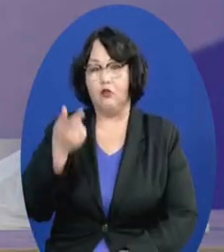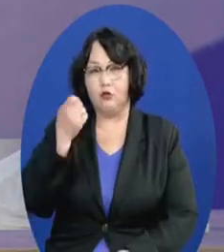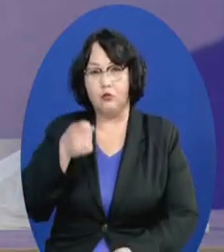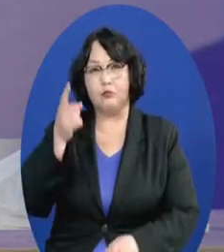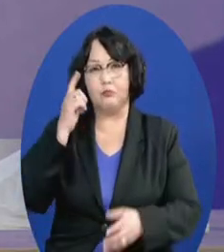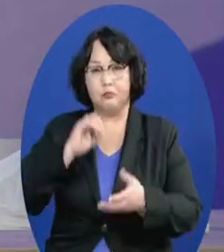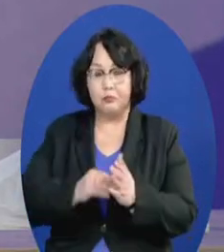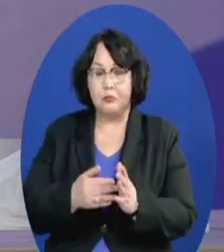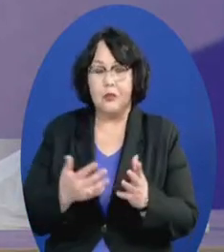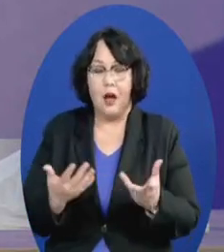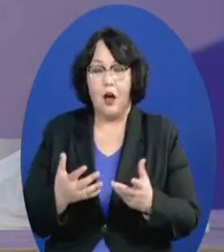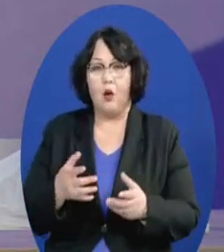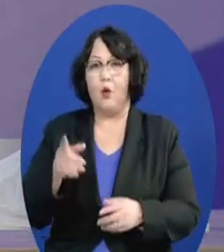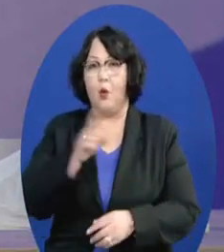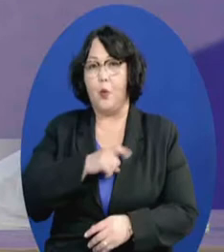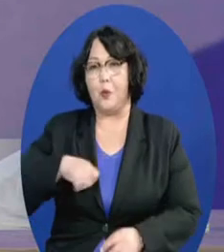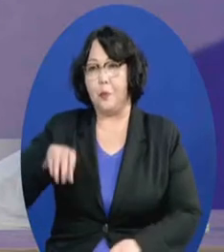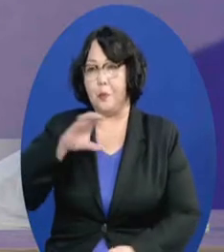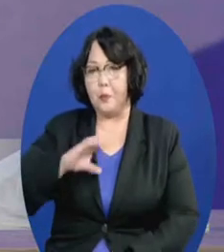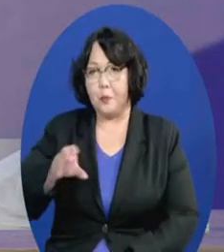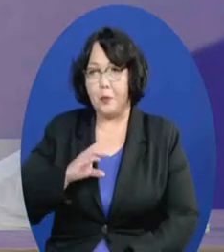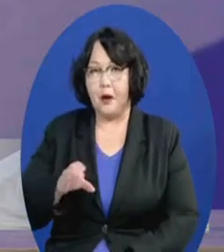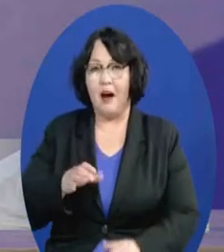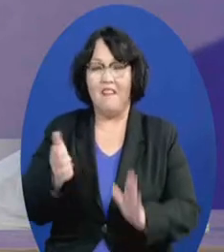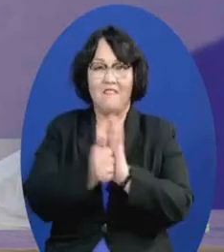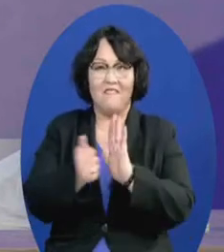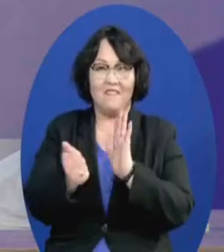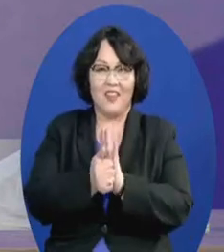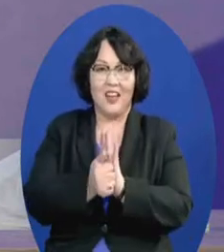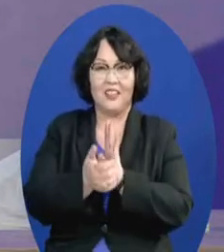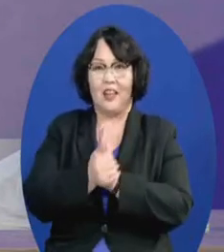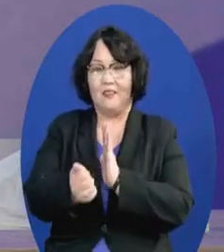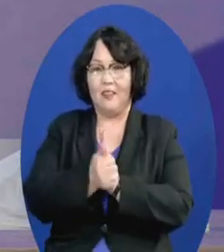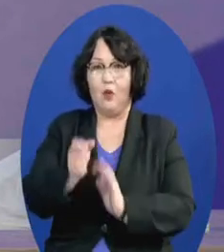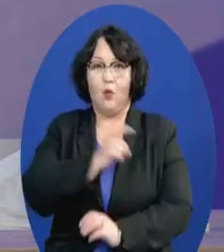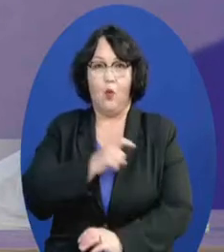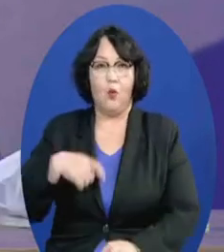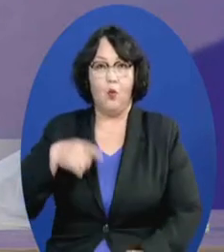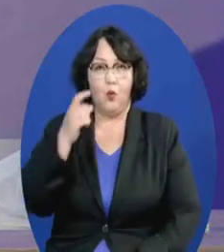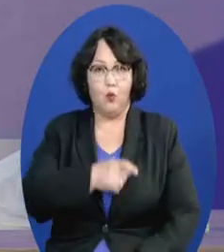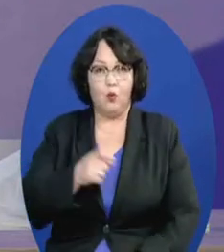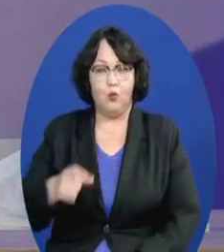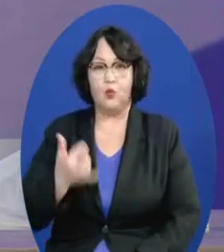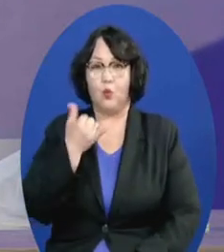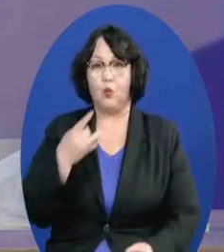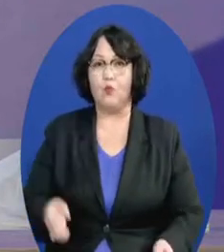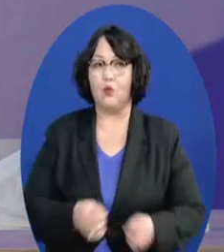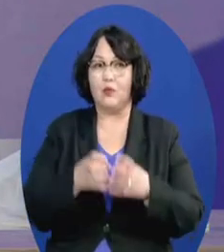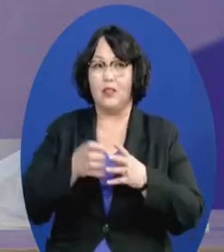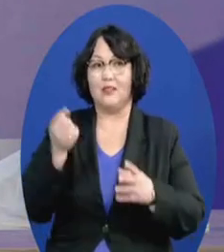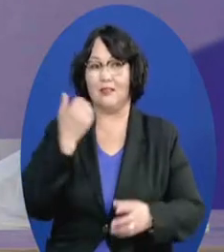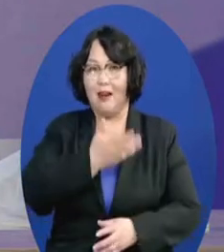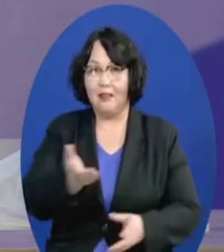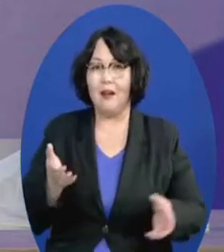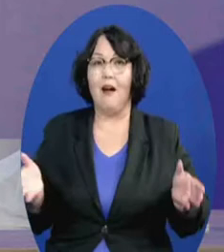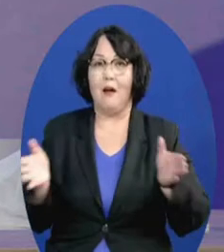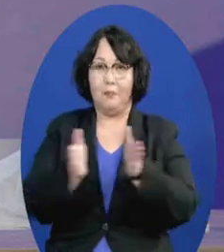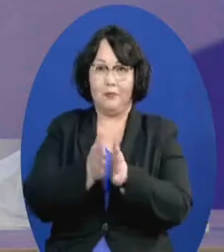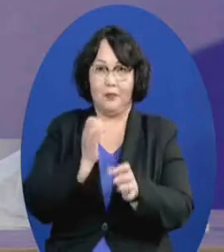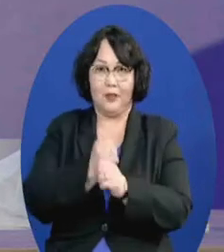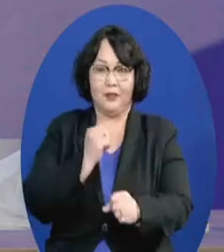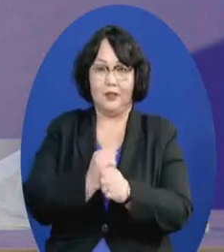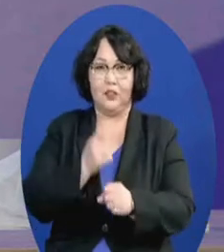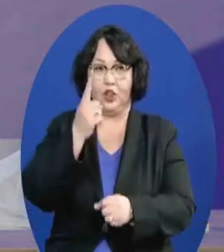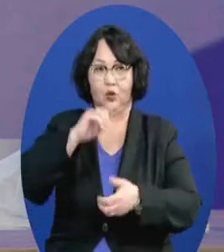хувийн хөшлөн заман одоо бидний хувьд маш авяаслаг байгаа хувь хүмүүс уран бүтээлч тавхан хамтсан одоо нэг